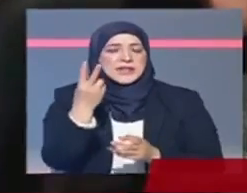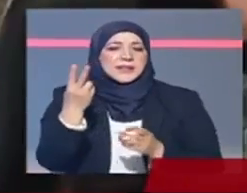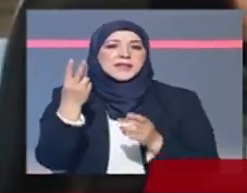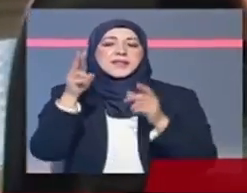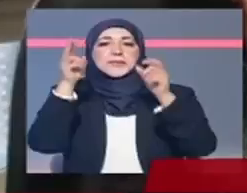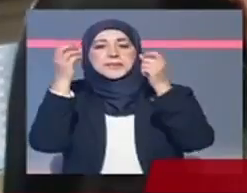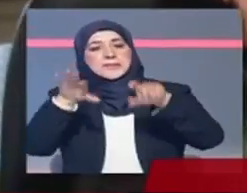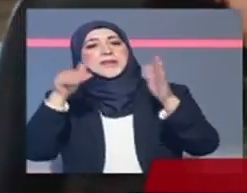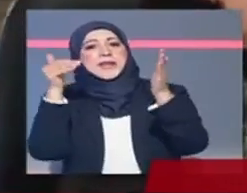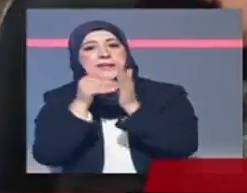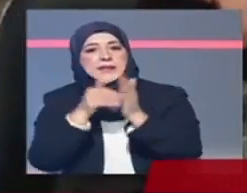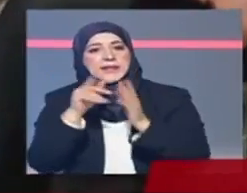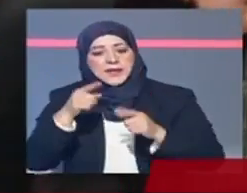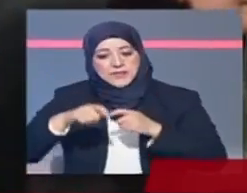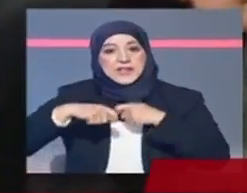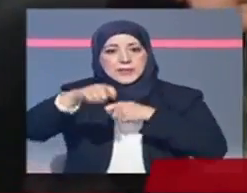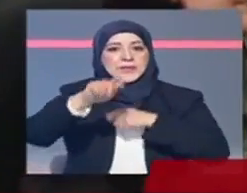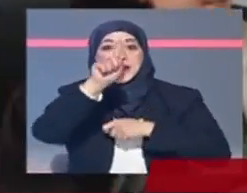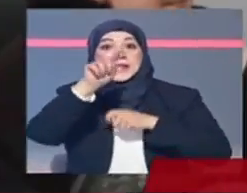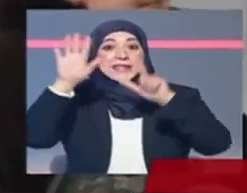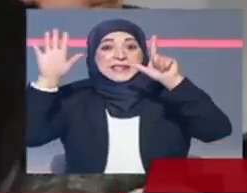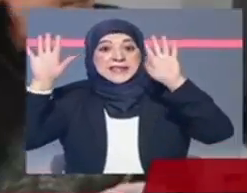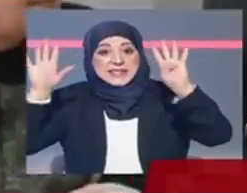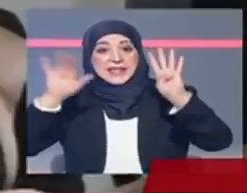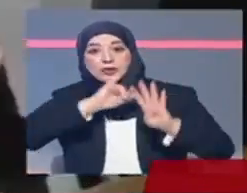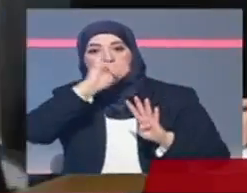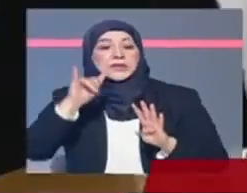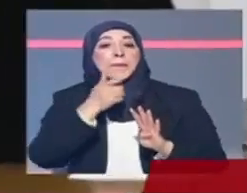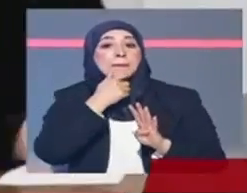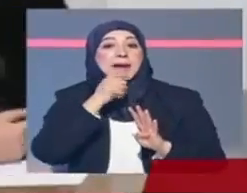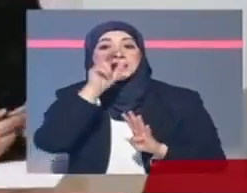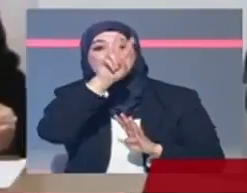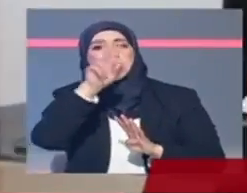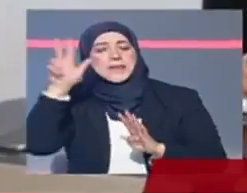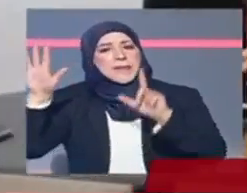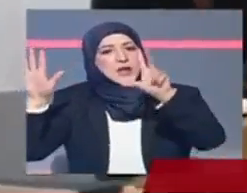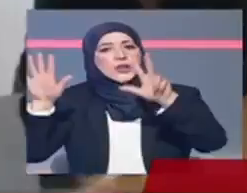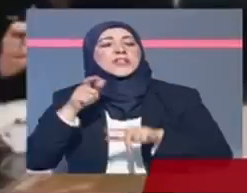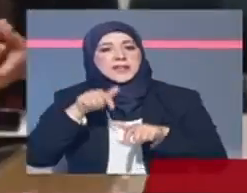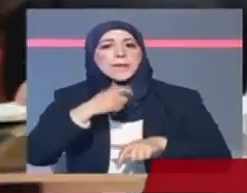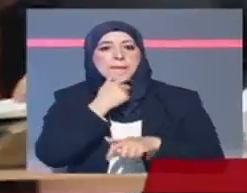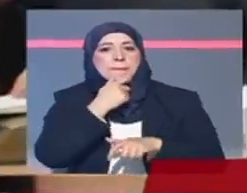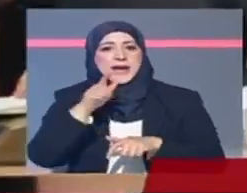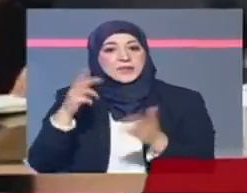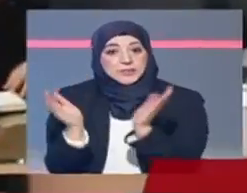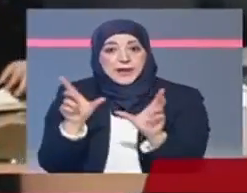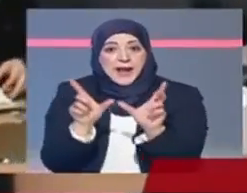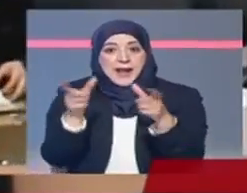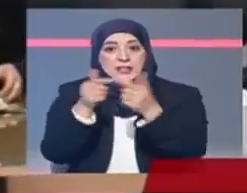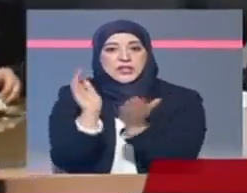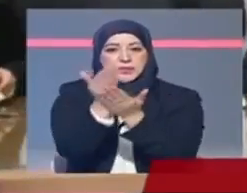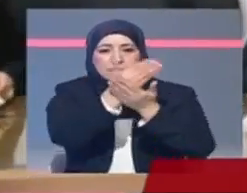2,217,000 دينار في الفترة الممتدة بين 19 من مارس والثامن والعشرين منه. وبينت لجنة قبول وإدارة